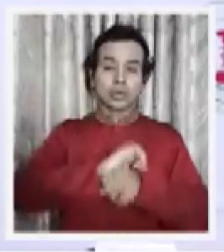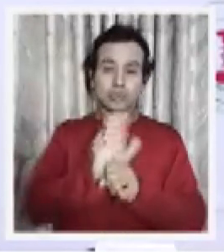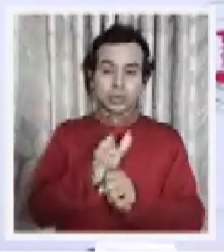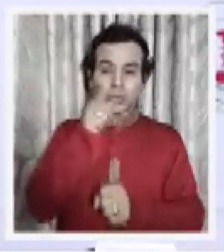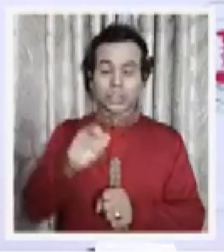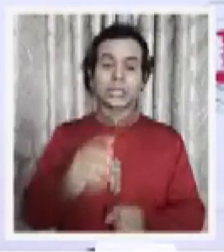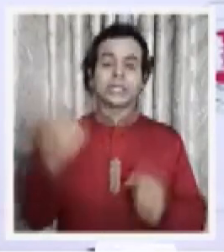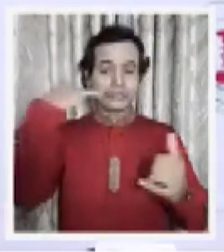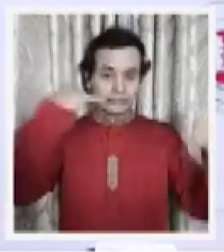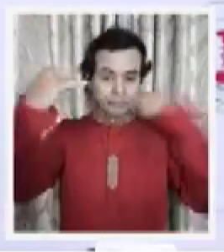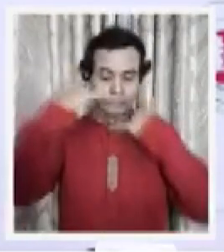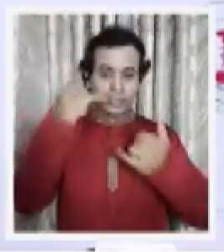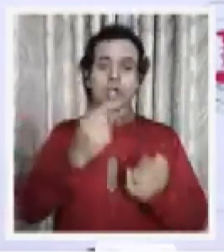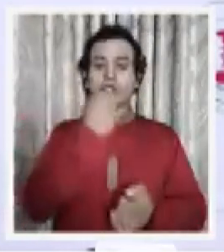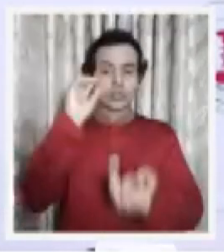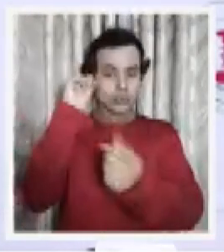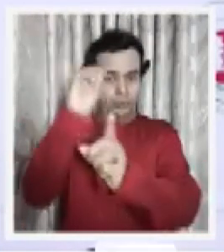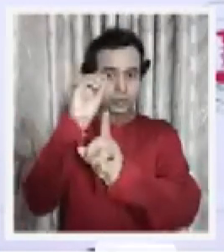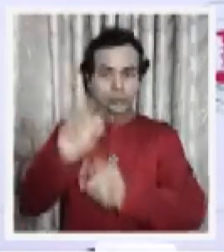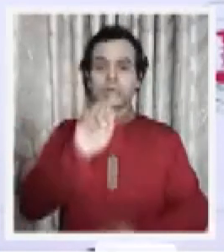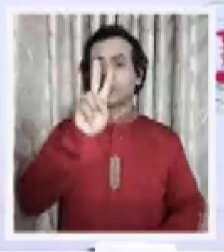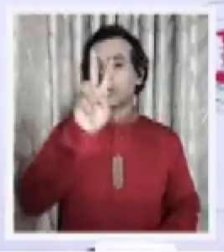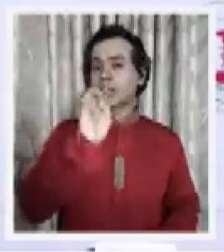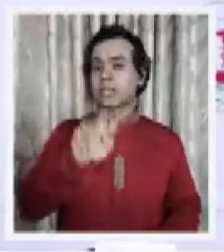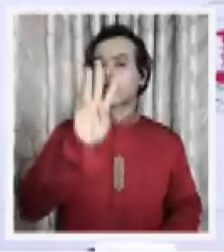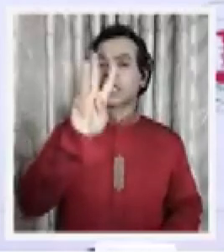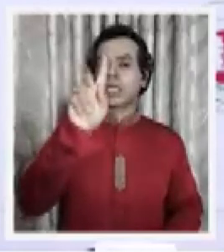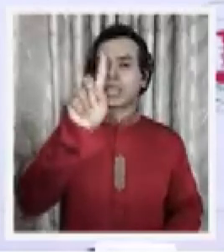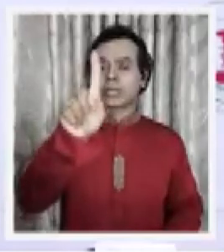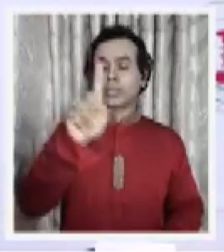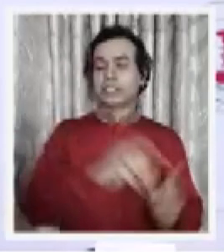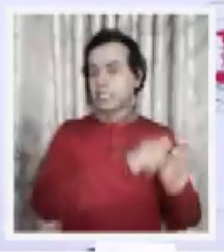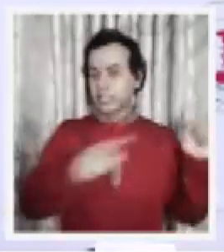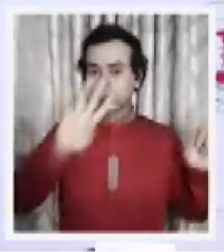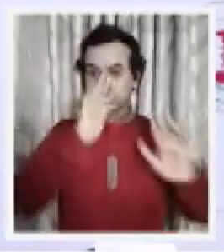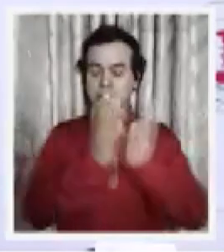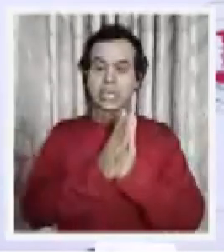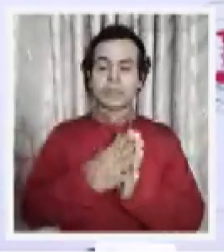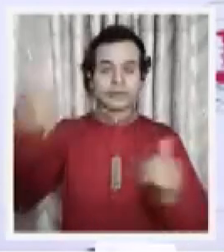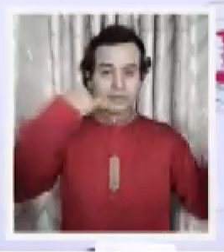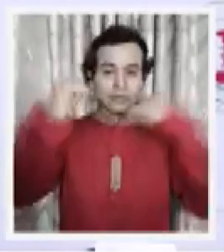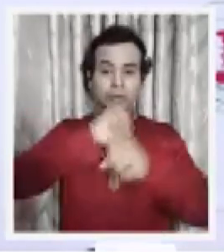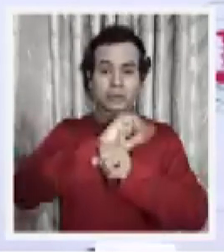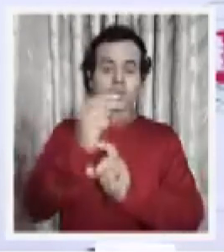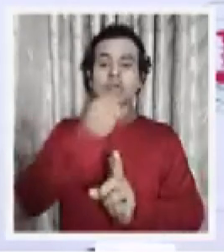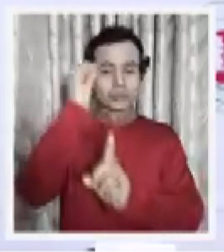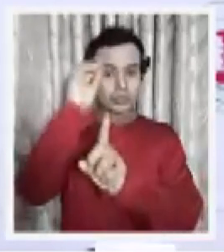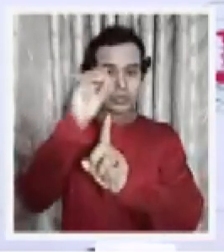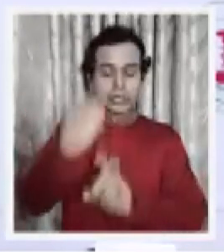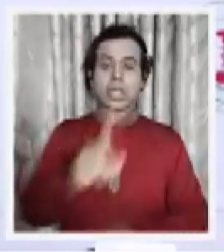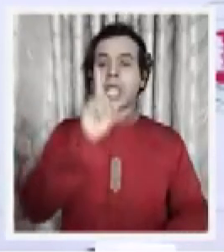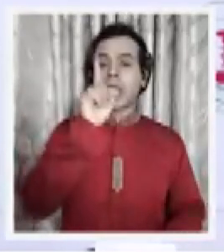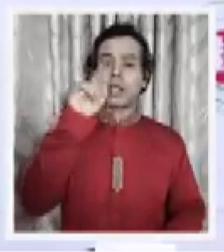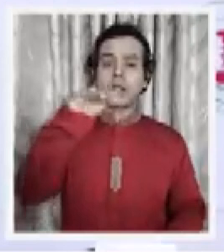24 ঘন্টায় কোভিড-19 স্বাস্থ্যসেবা গ্রহণ করেছেন টেলিমেডিসিনের মাধ্যমে 2,031 জন এবং এ পর্যন্ত কোভিড-19 স্বাস্থ্যসেবা গ্রহণ